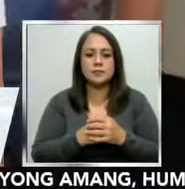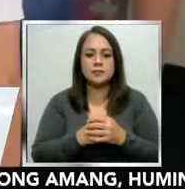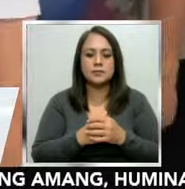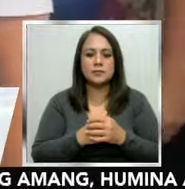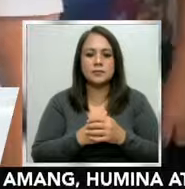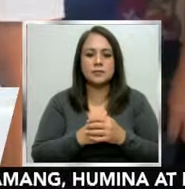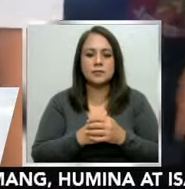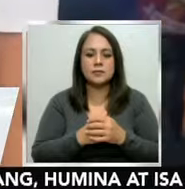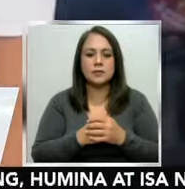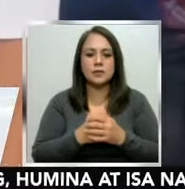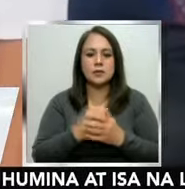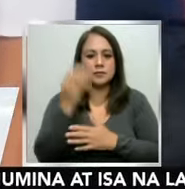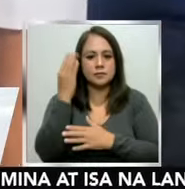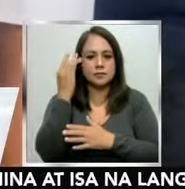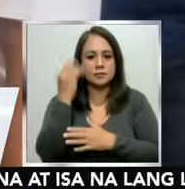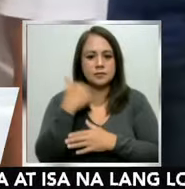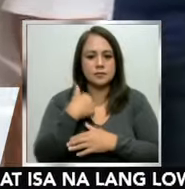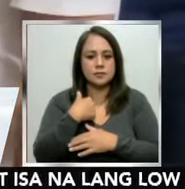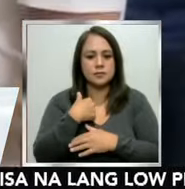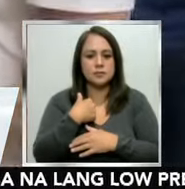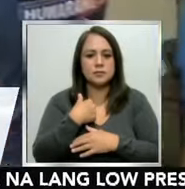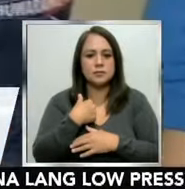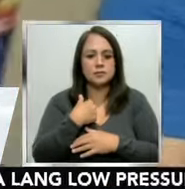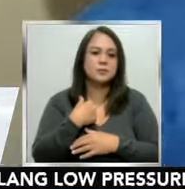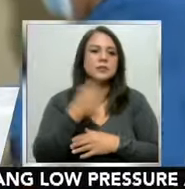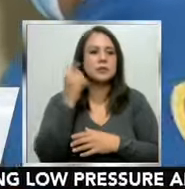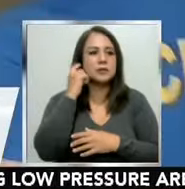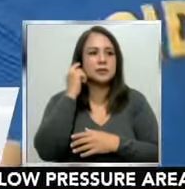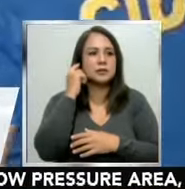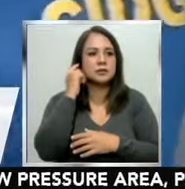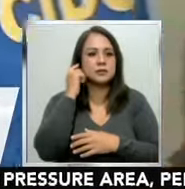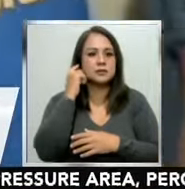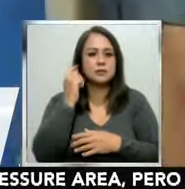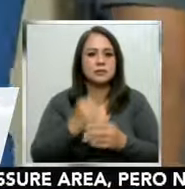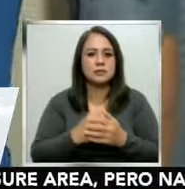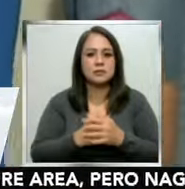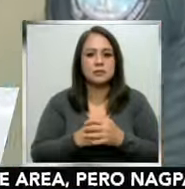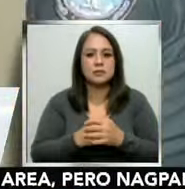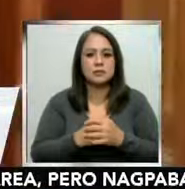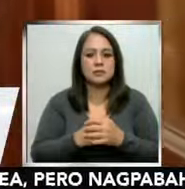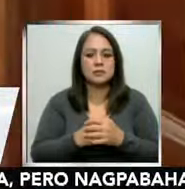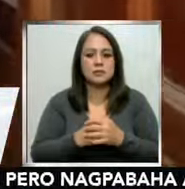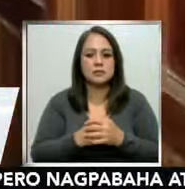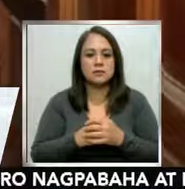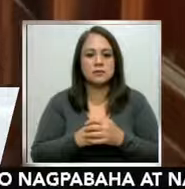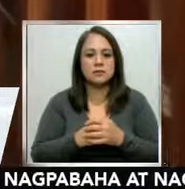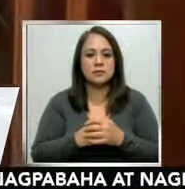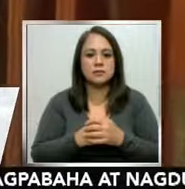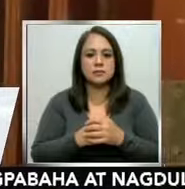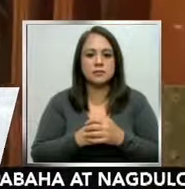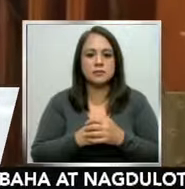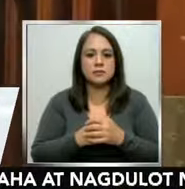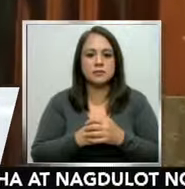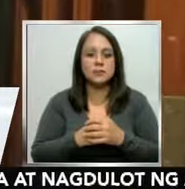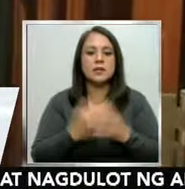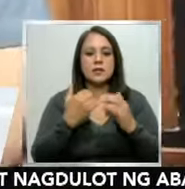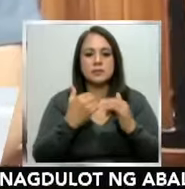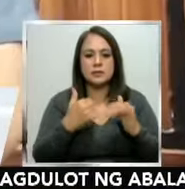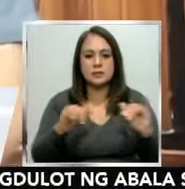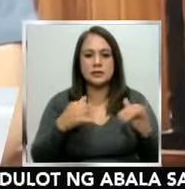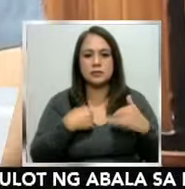Isang caretaker ang humarap na pumayag papasukin ang mga pulis kasama ang barangay. Pero wala pa rin Bantag na nakita